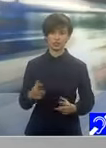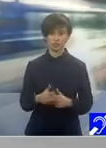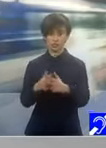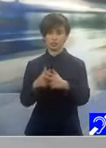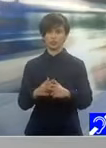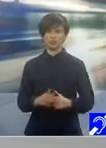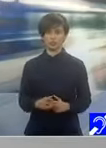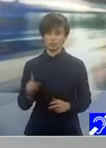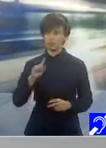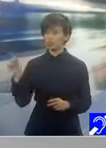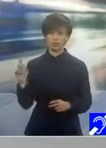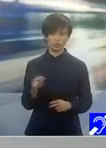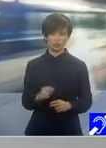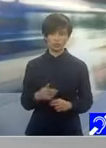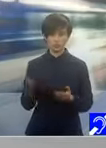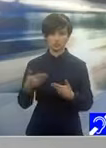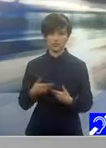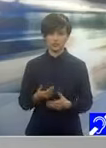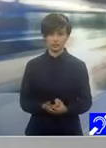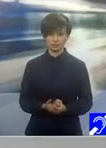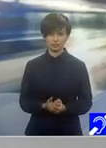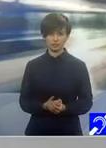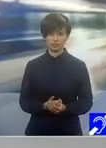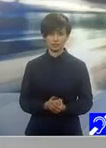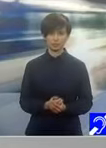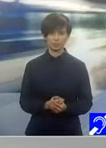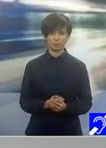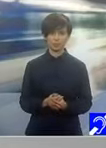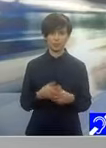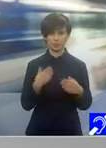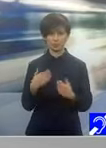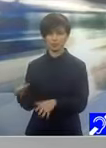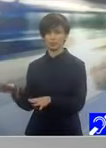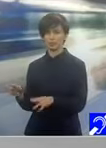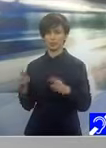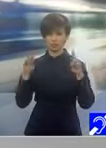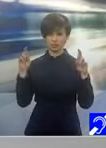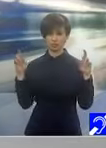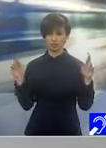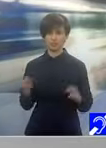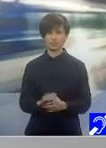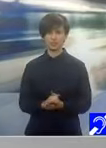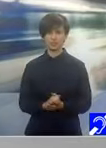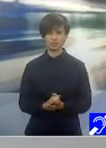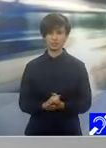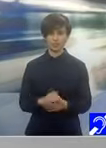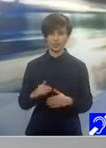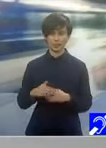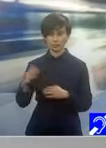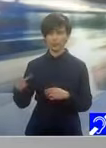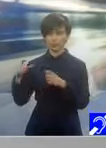facem pentru dumneavoastră. Astfel că am pierdut această șansă. Acum, sigur, următoarea